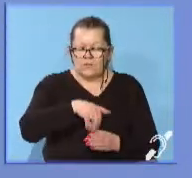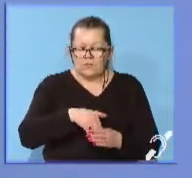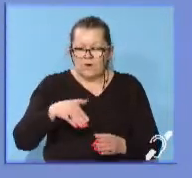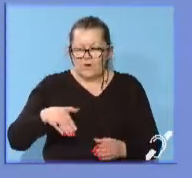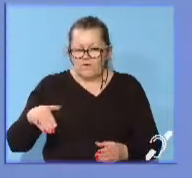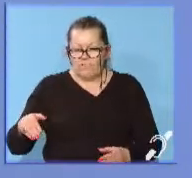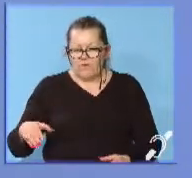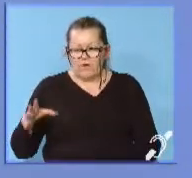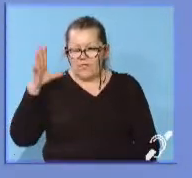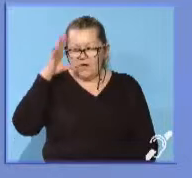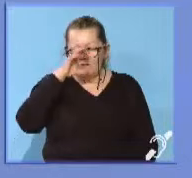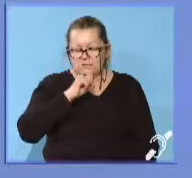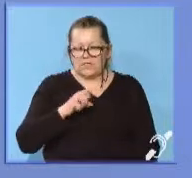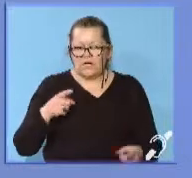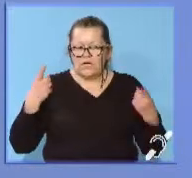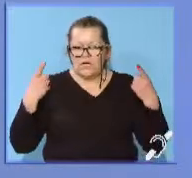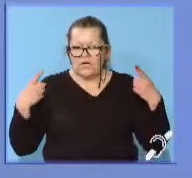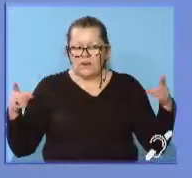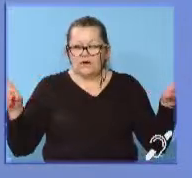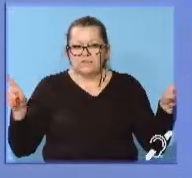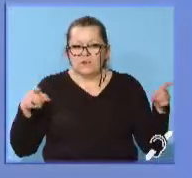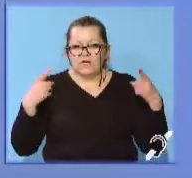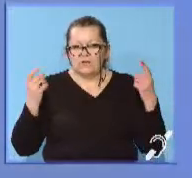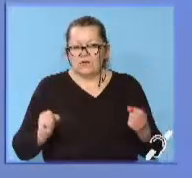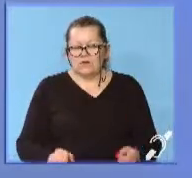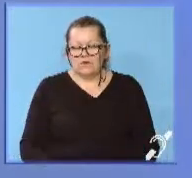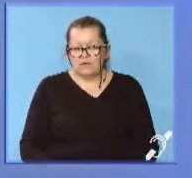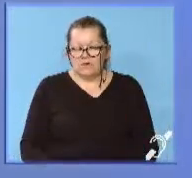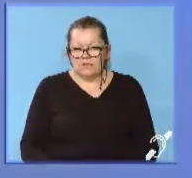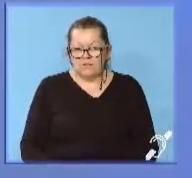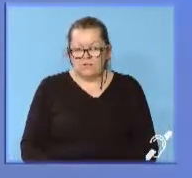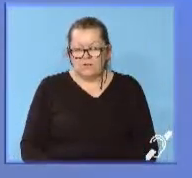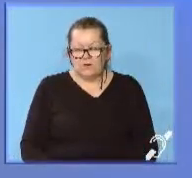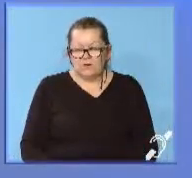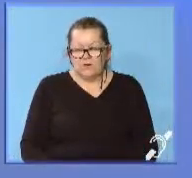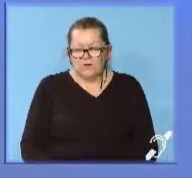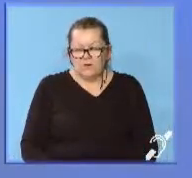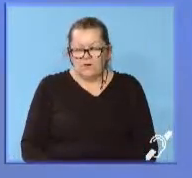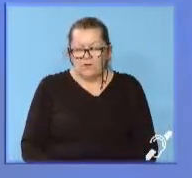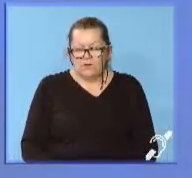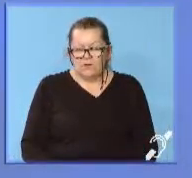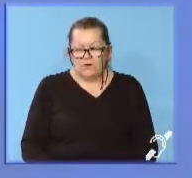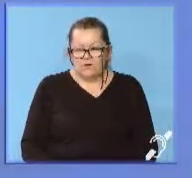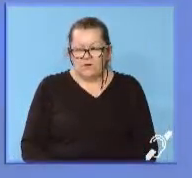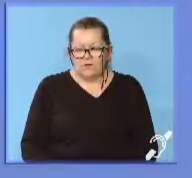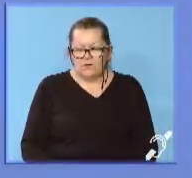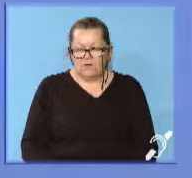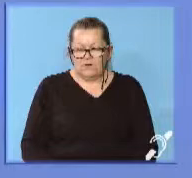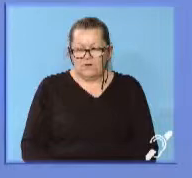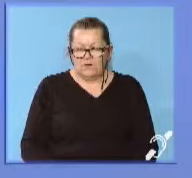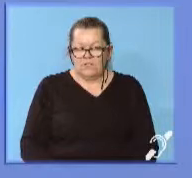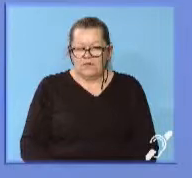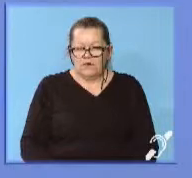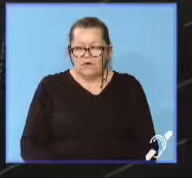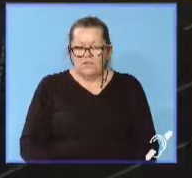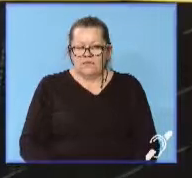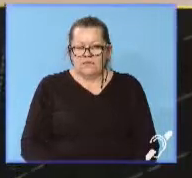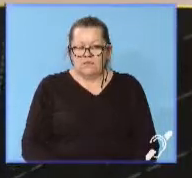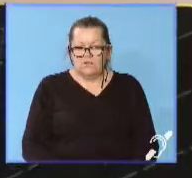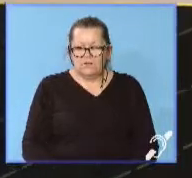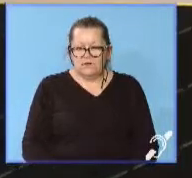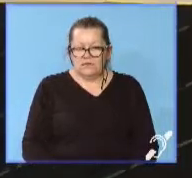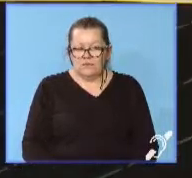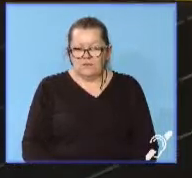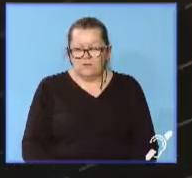cântecul Lumină lină de la slujba vecernii sintagma Lumină lină este folosită și în poezia răsai asupra mea